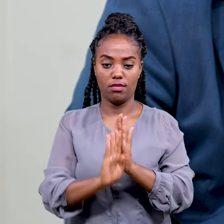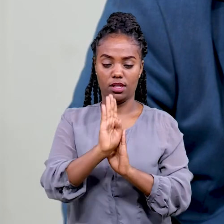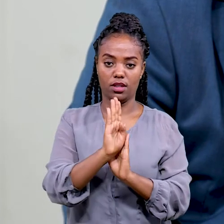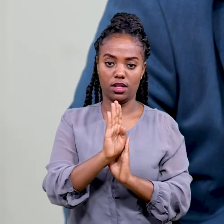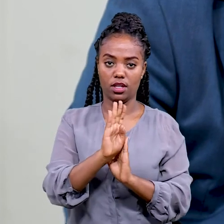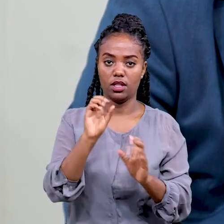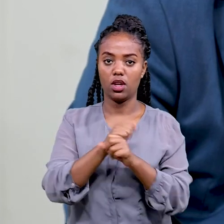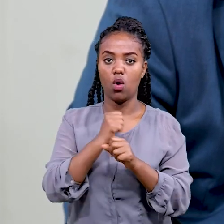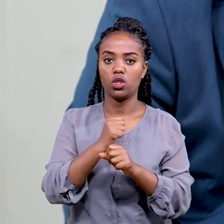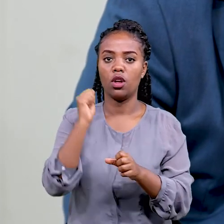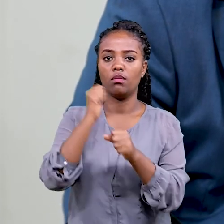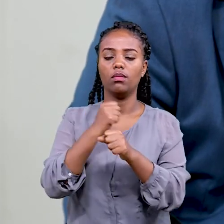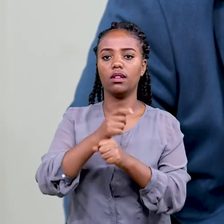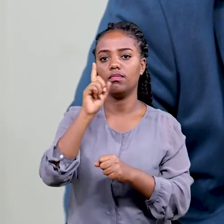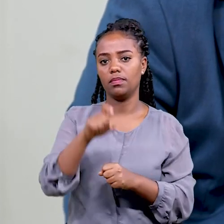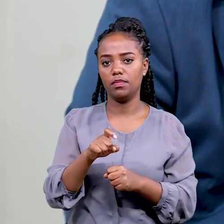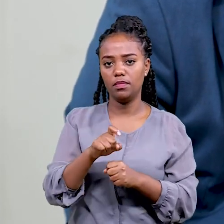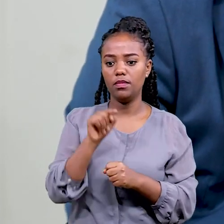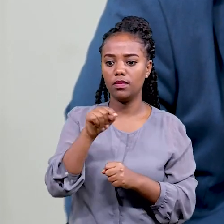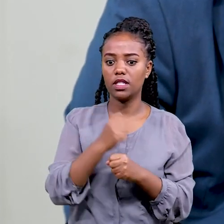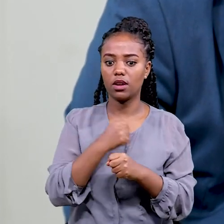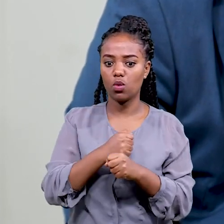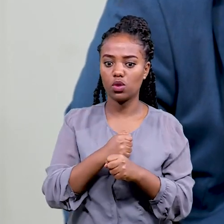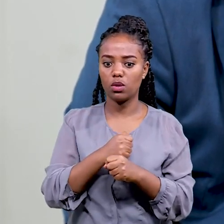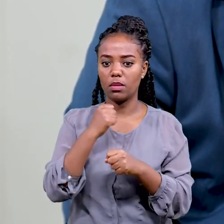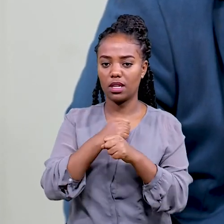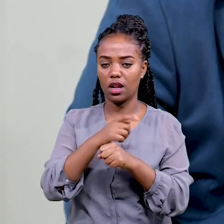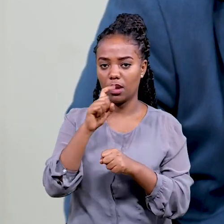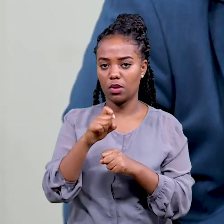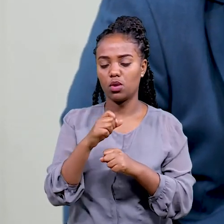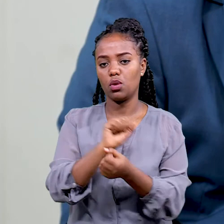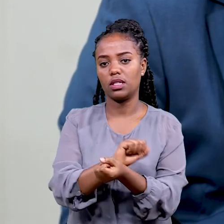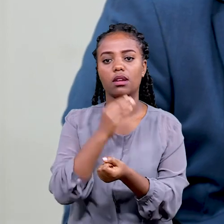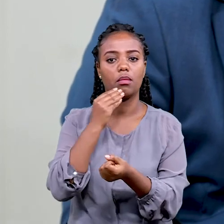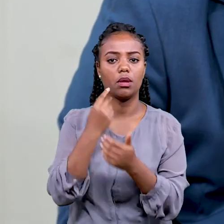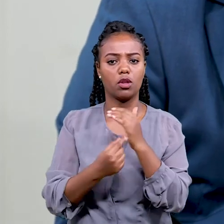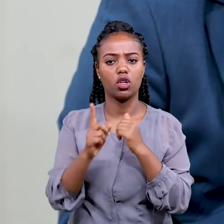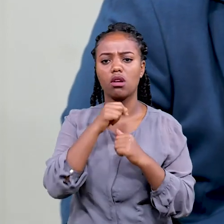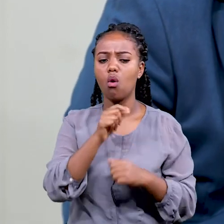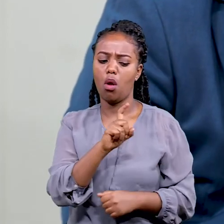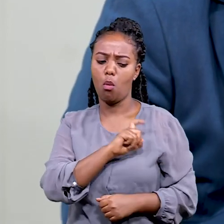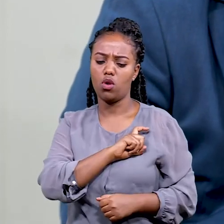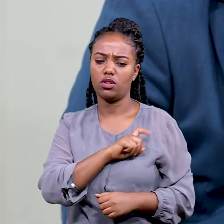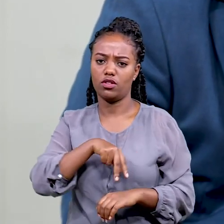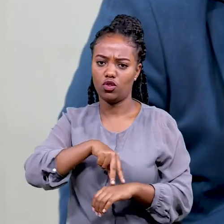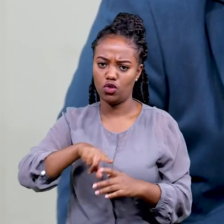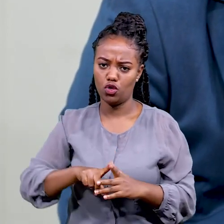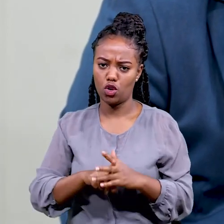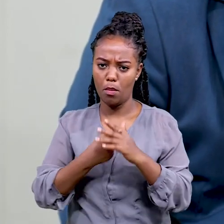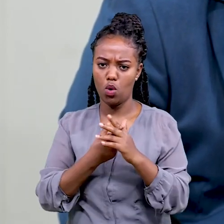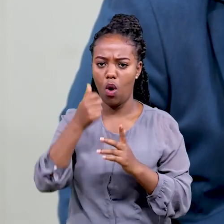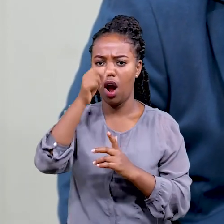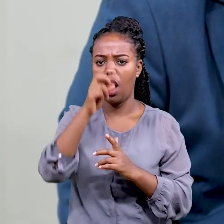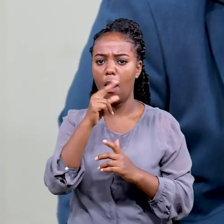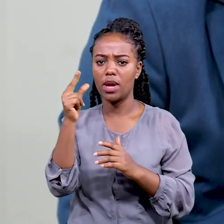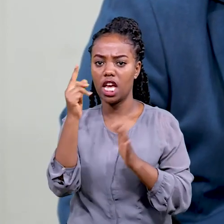በማብቃት በማሳደግ ስራዎች መሰራት አለባቸው። እነዚህ ስራዎች መሰራት ያለባቸው ማረሚያ ብቻ አይደለም፣ ከፖሊስ ጀምሮ